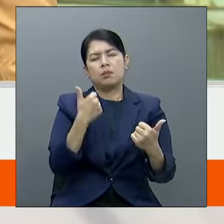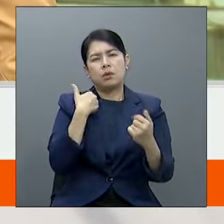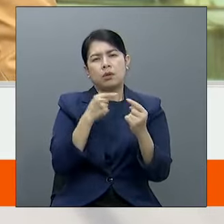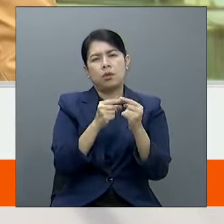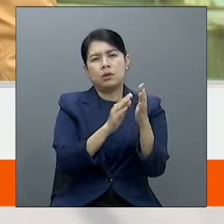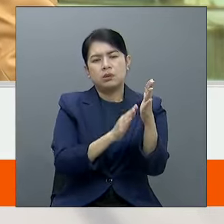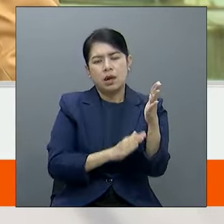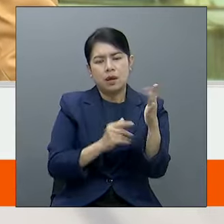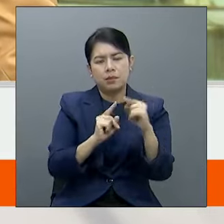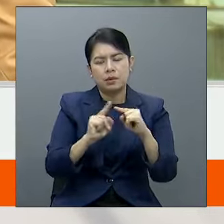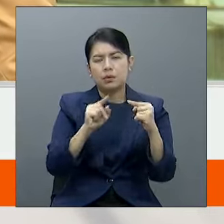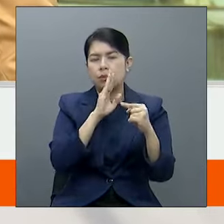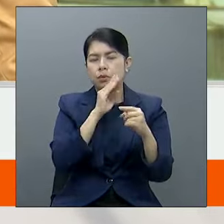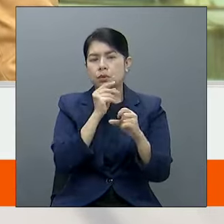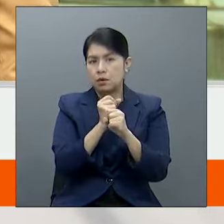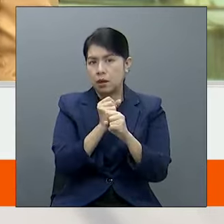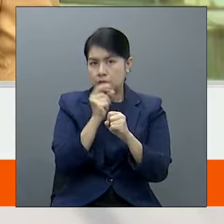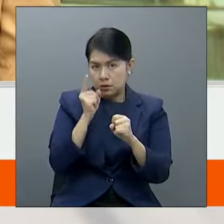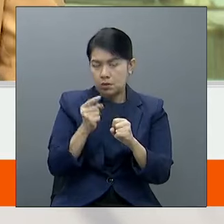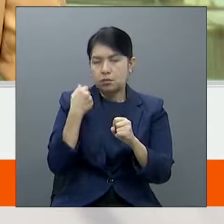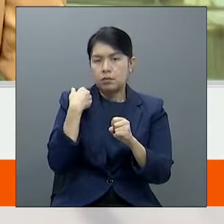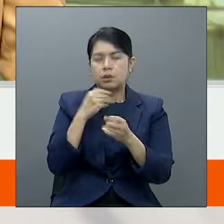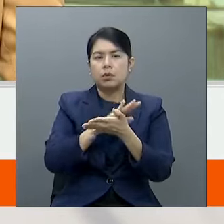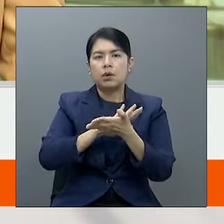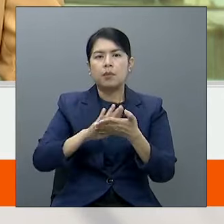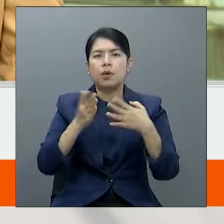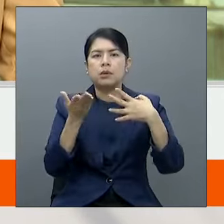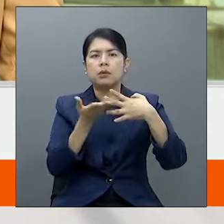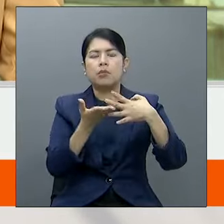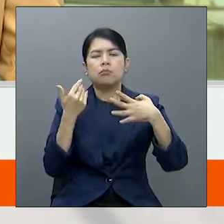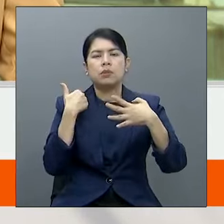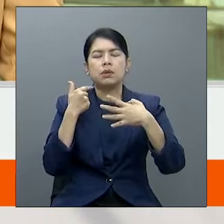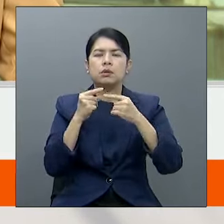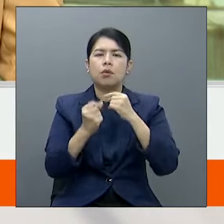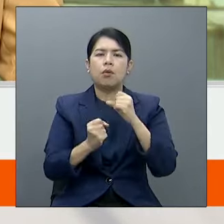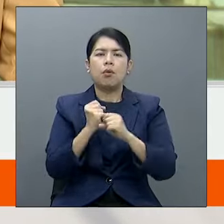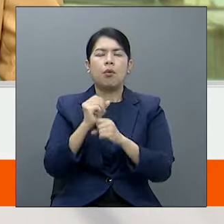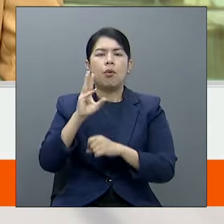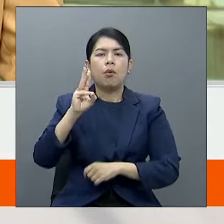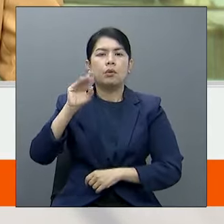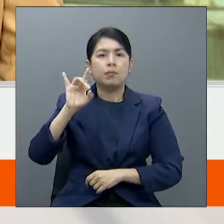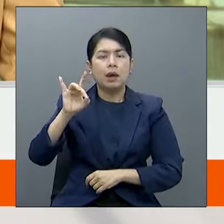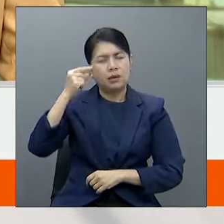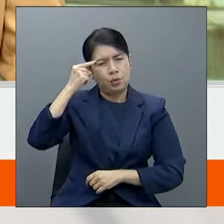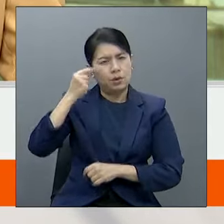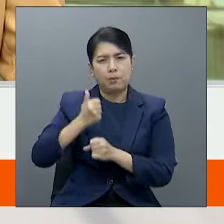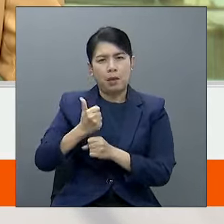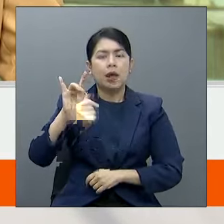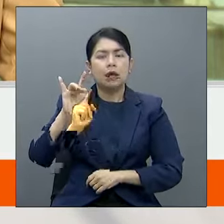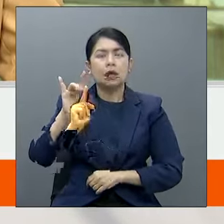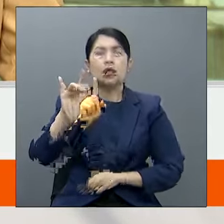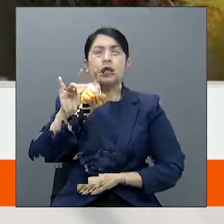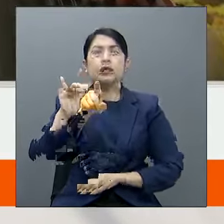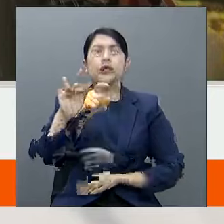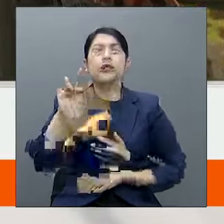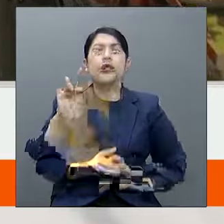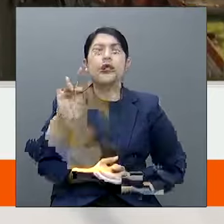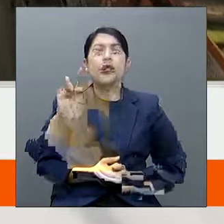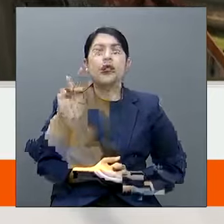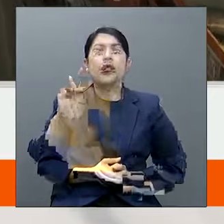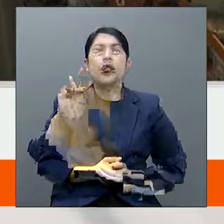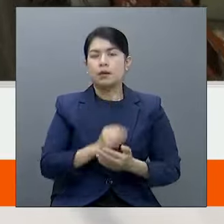างปี68อันนี้มีความเป็นไปได้มากน้อยแค่ไหนคะอาจารย ์ผมคิดว่าถ้าจัดกระบว